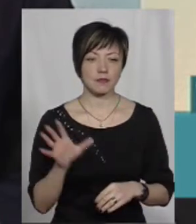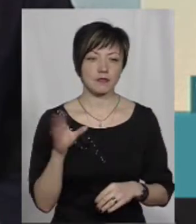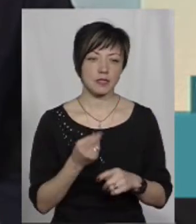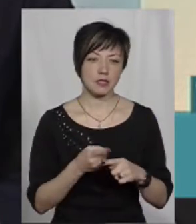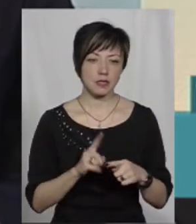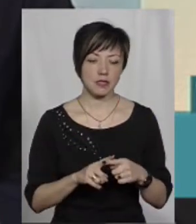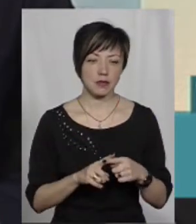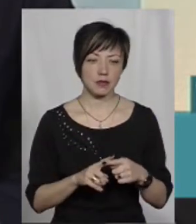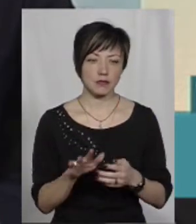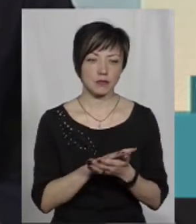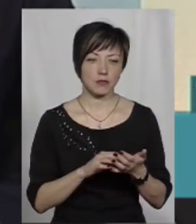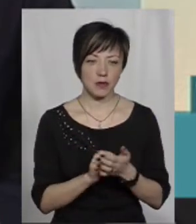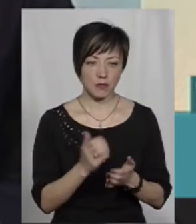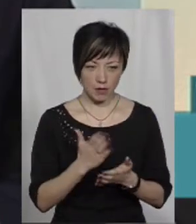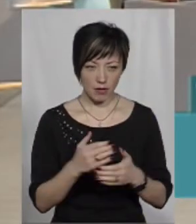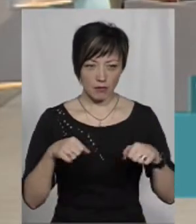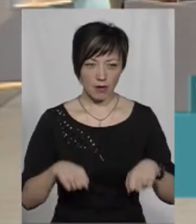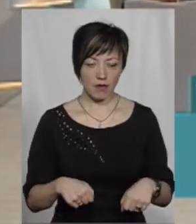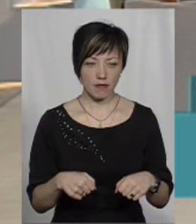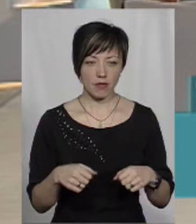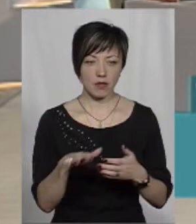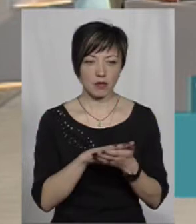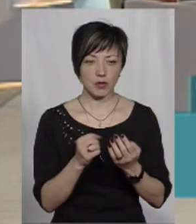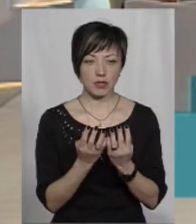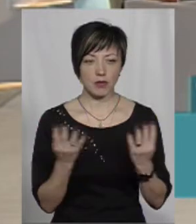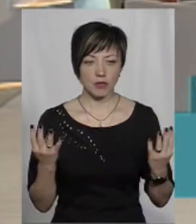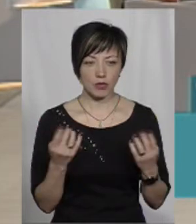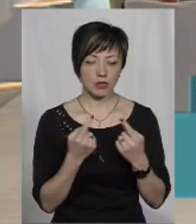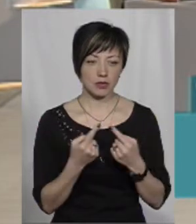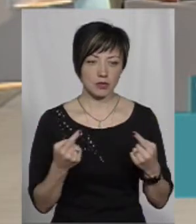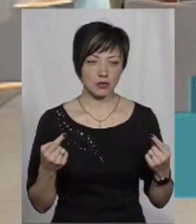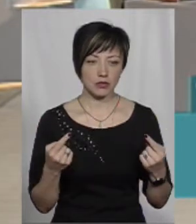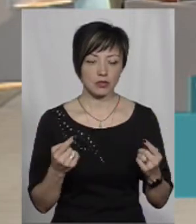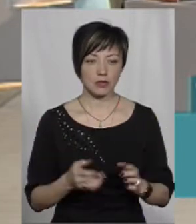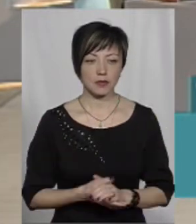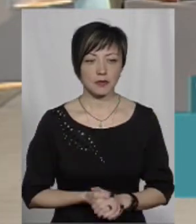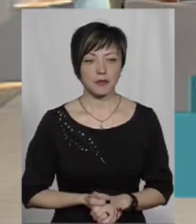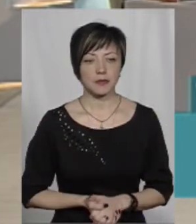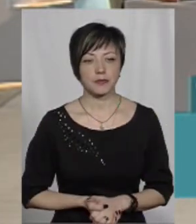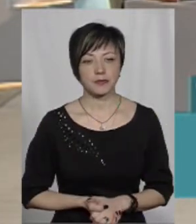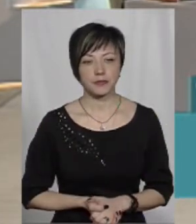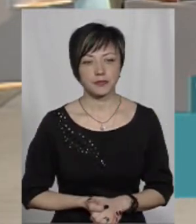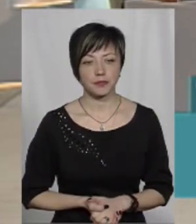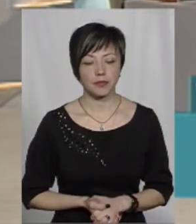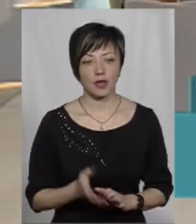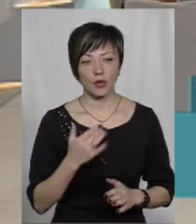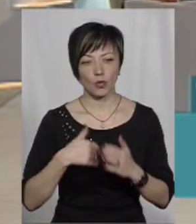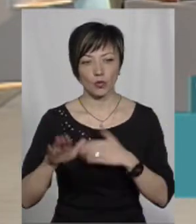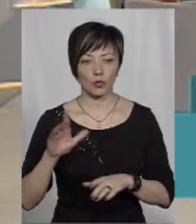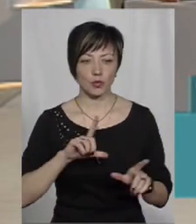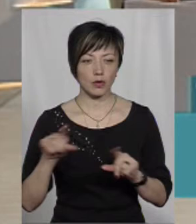степи мені поламали. Вони мають право ламати мені. От забори там, от жесть, стовпчики, щепи накинути мені і